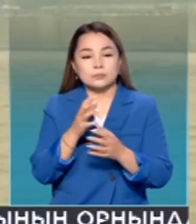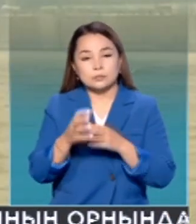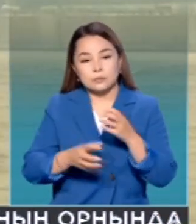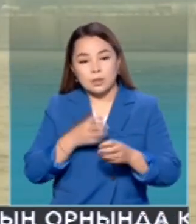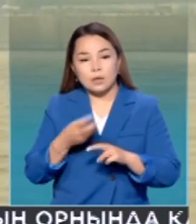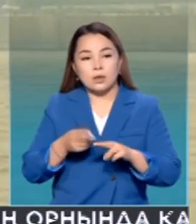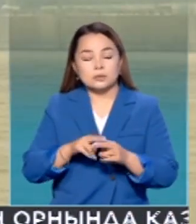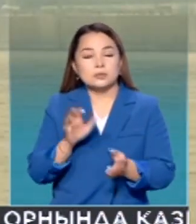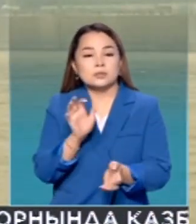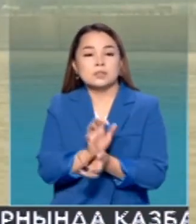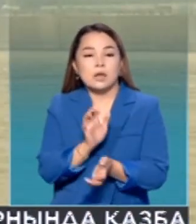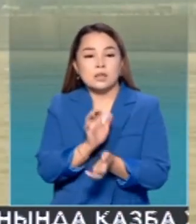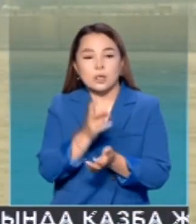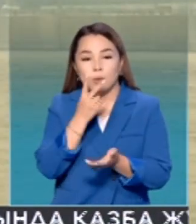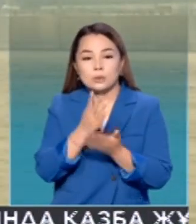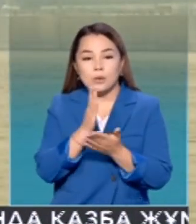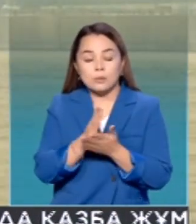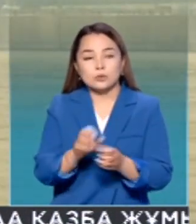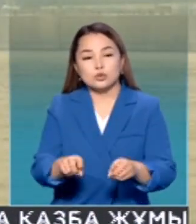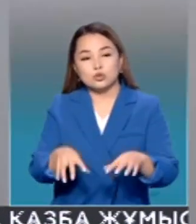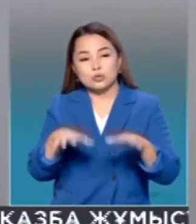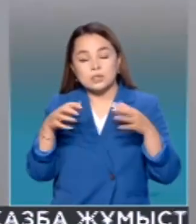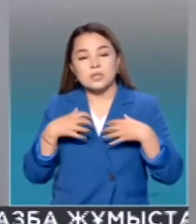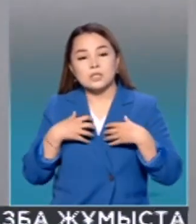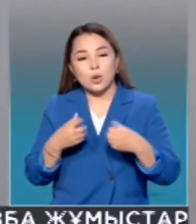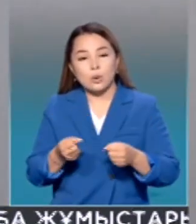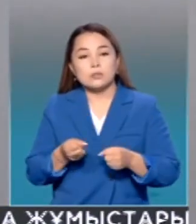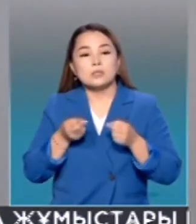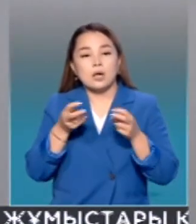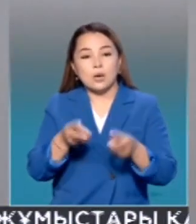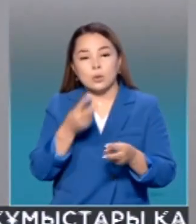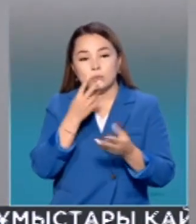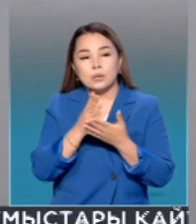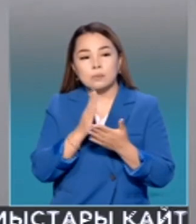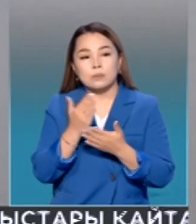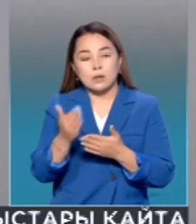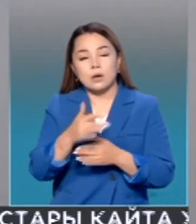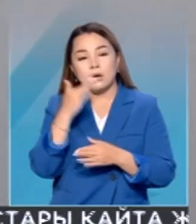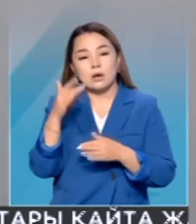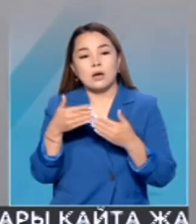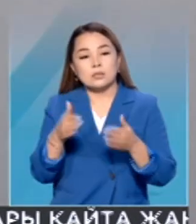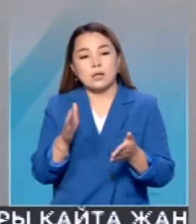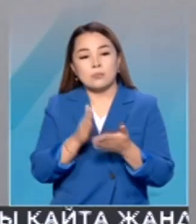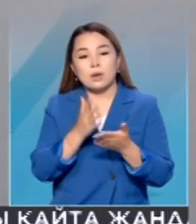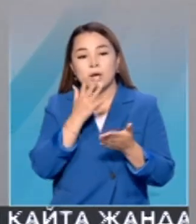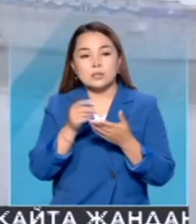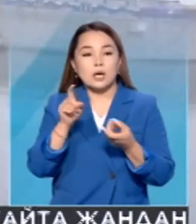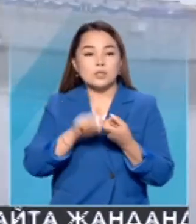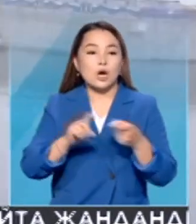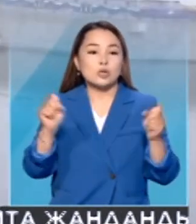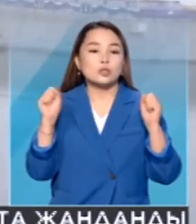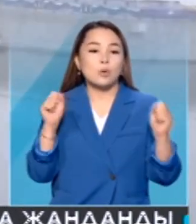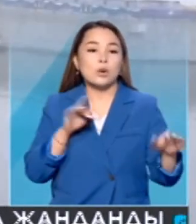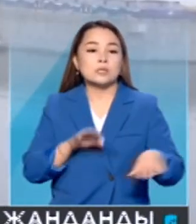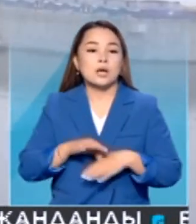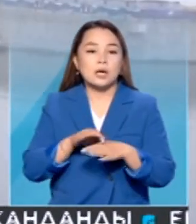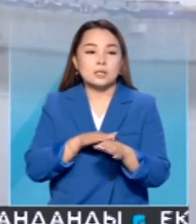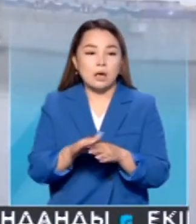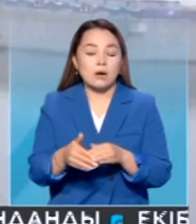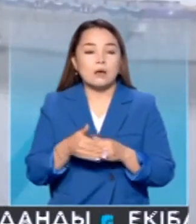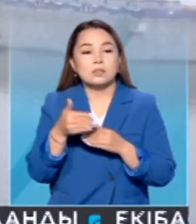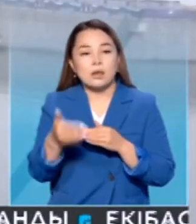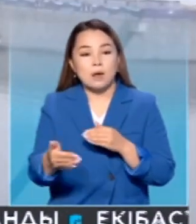мегаполисі атанып отыр. Және де түтіннен денсаулыққа айтарлықтай қауіп төнгендіктен ашық аспан астында өтетін спорттық шаралар кейінге